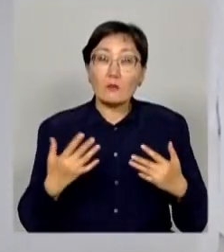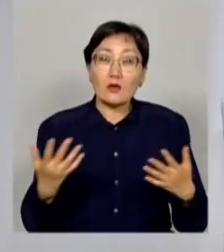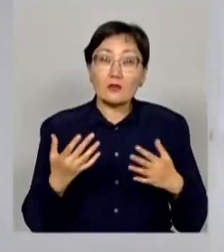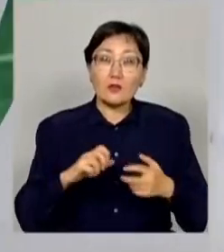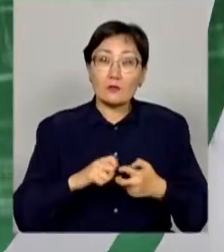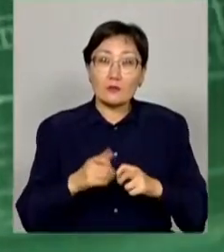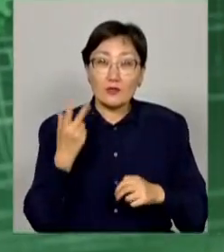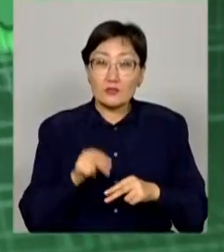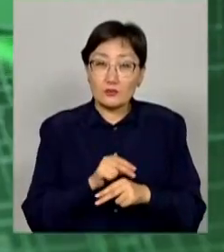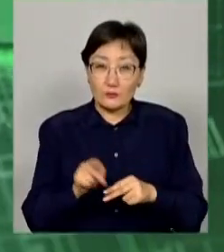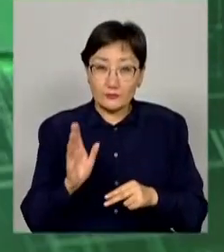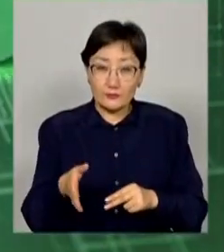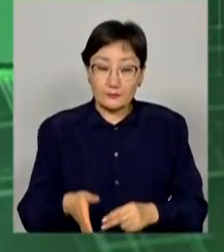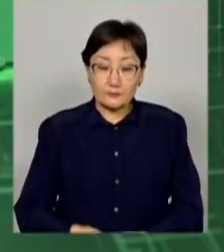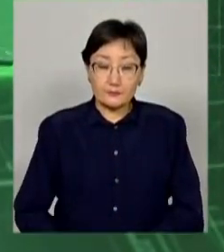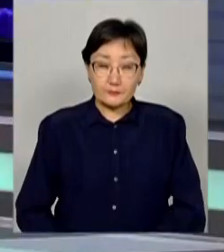жойылады?